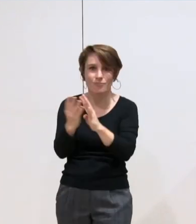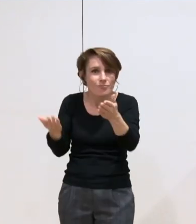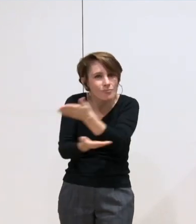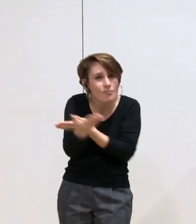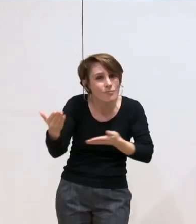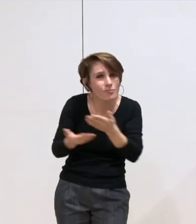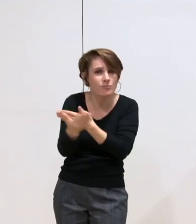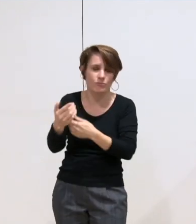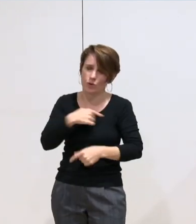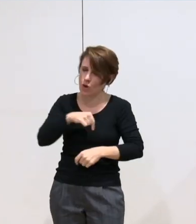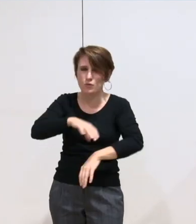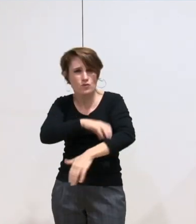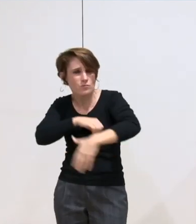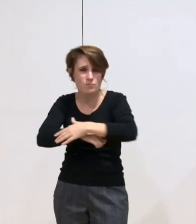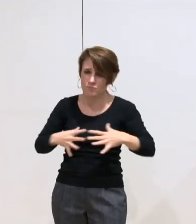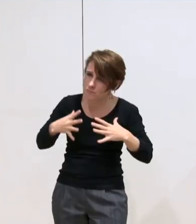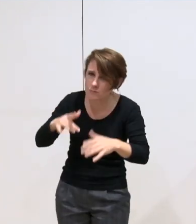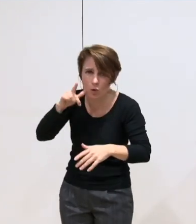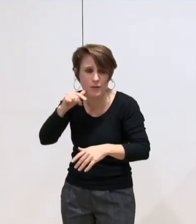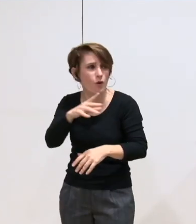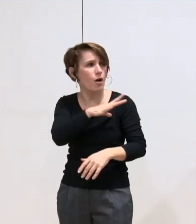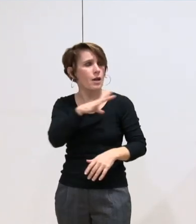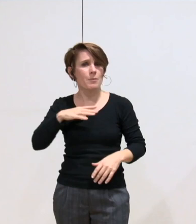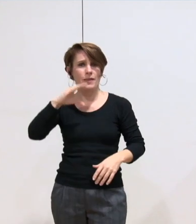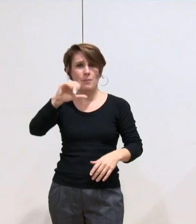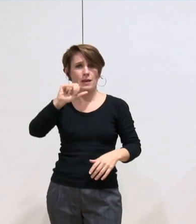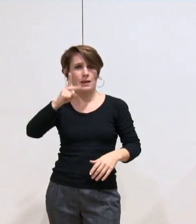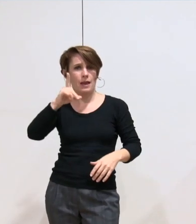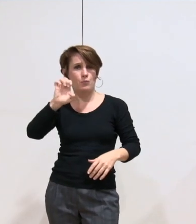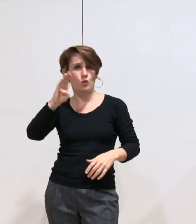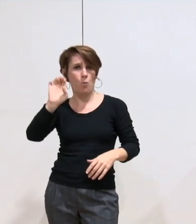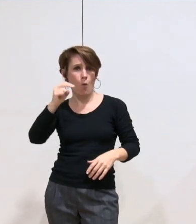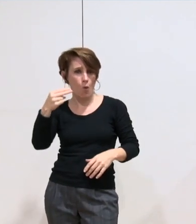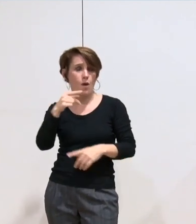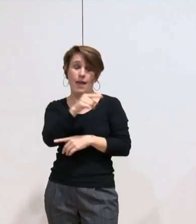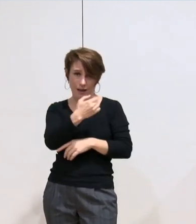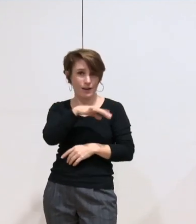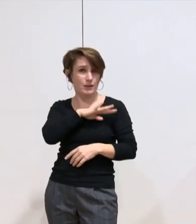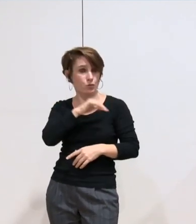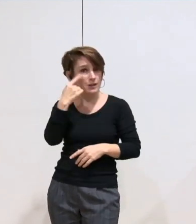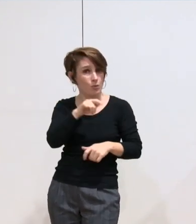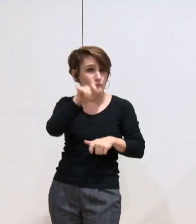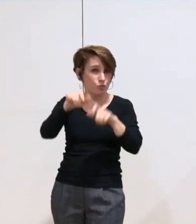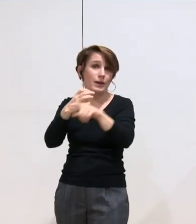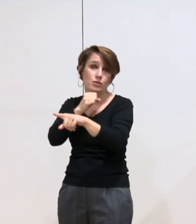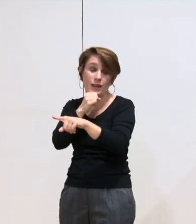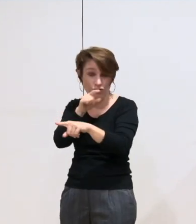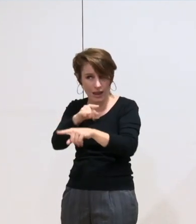nous mettons en œuvre et que Kéra Capdepont, adjointe à l'intergénérationnel et aux personnes âgées, met en œuvre dans ce